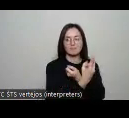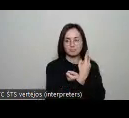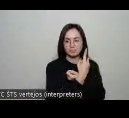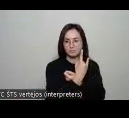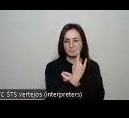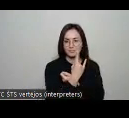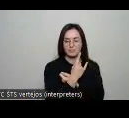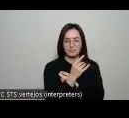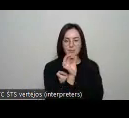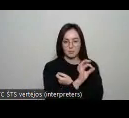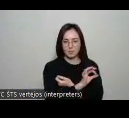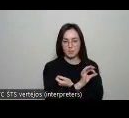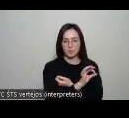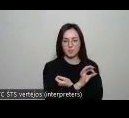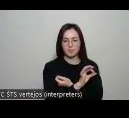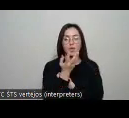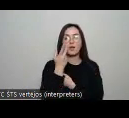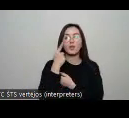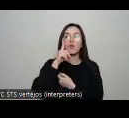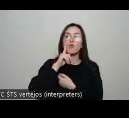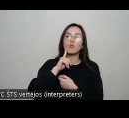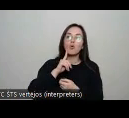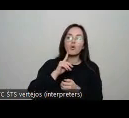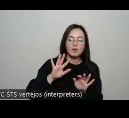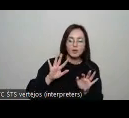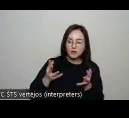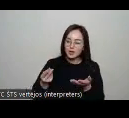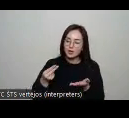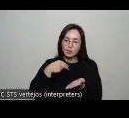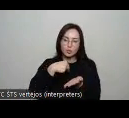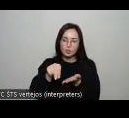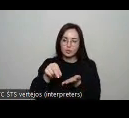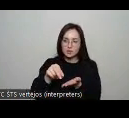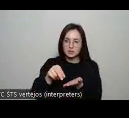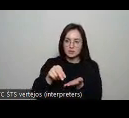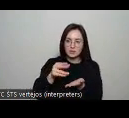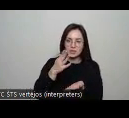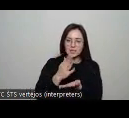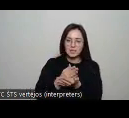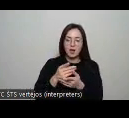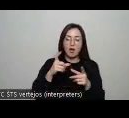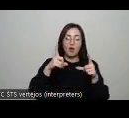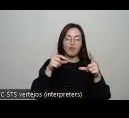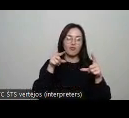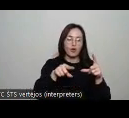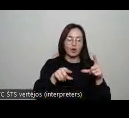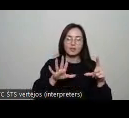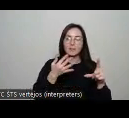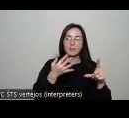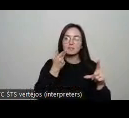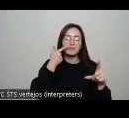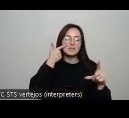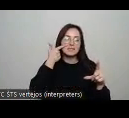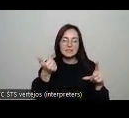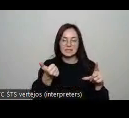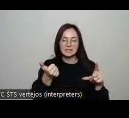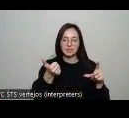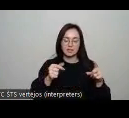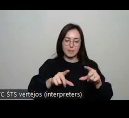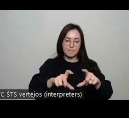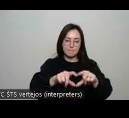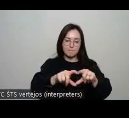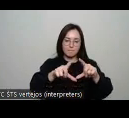pavyzdžiui, kai nori sugundyti pirkti kažkokį produktą, jis yra ir iškesnis nuotrauko, ir gražesnis, ir didesnis. Taip,